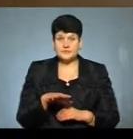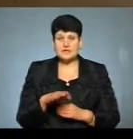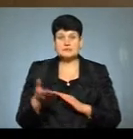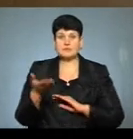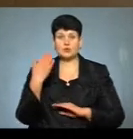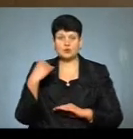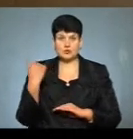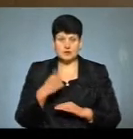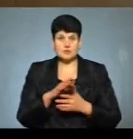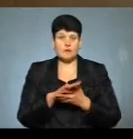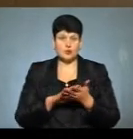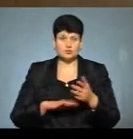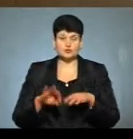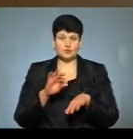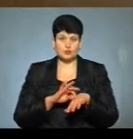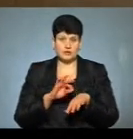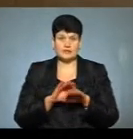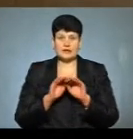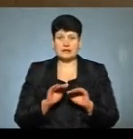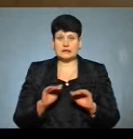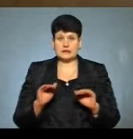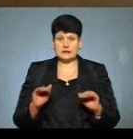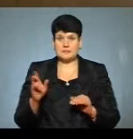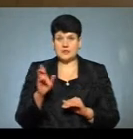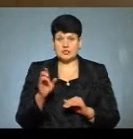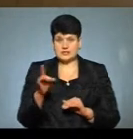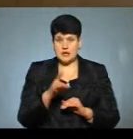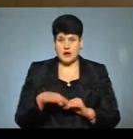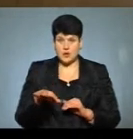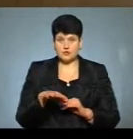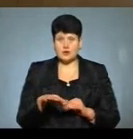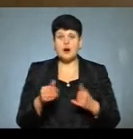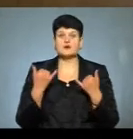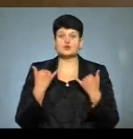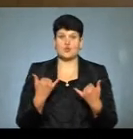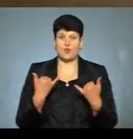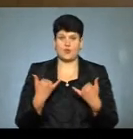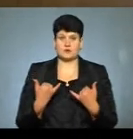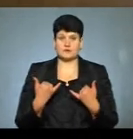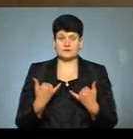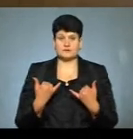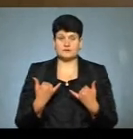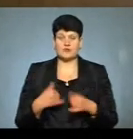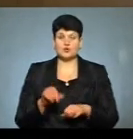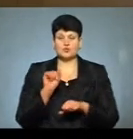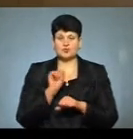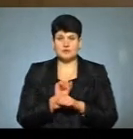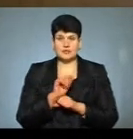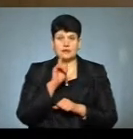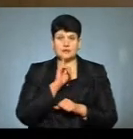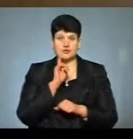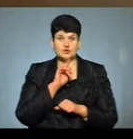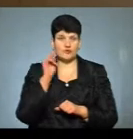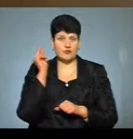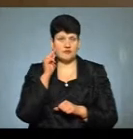минулого тижня продовжують хворіти дітки Бережанського району, а сьогодні призупинили тимчасово